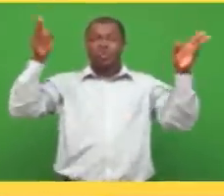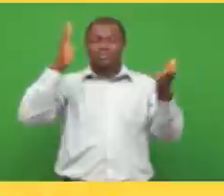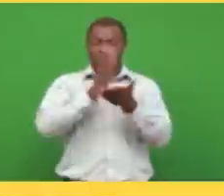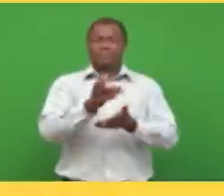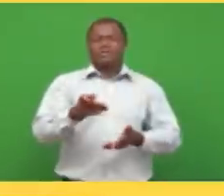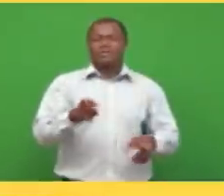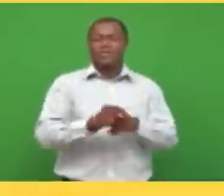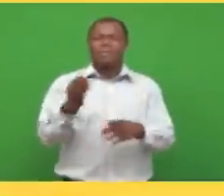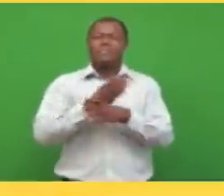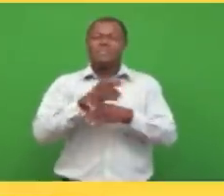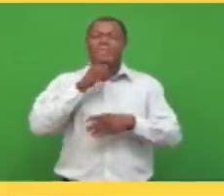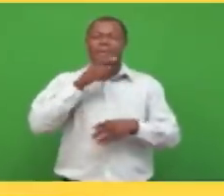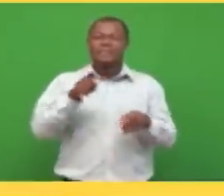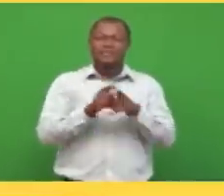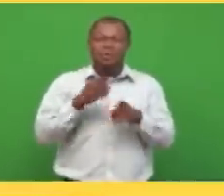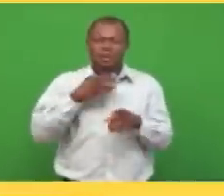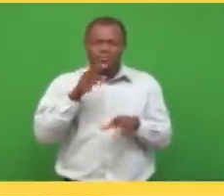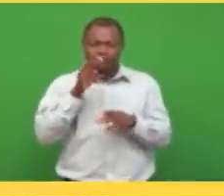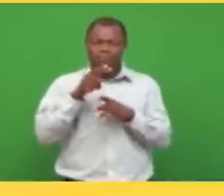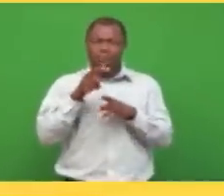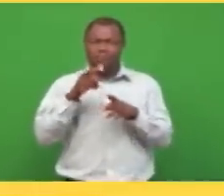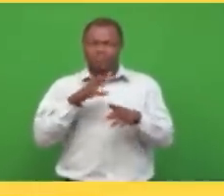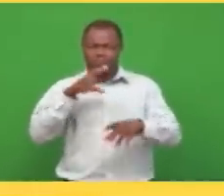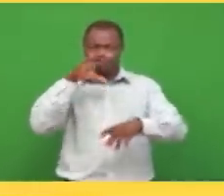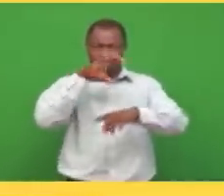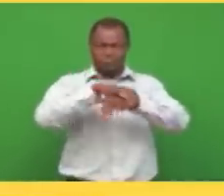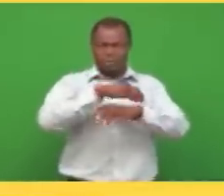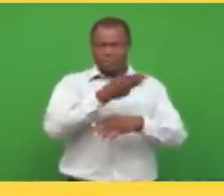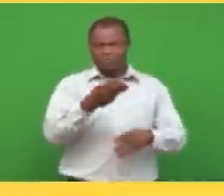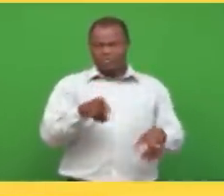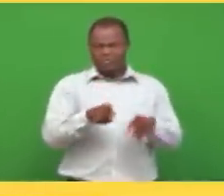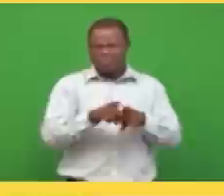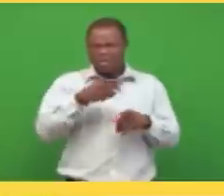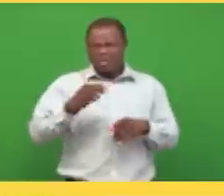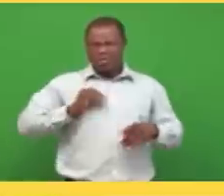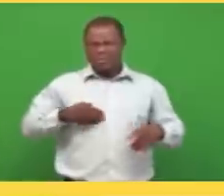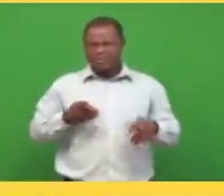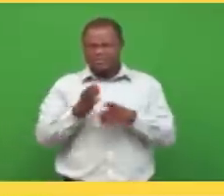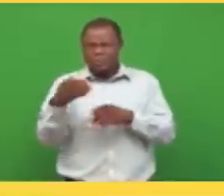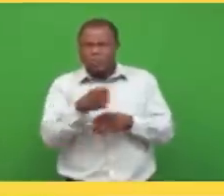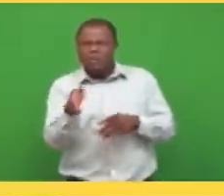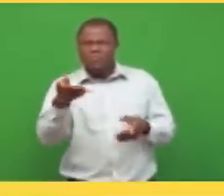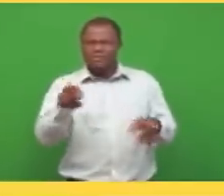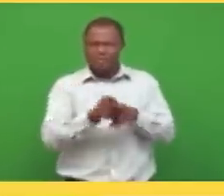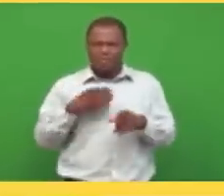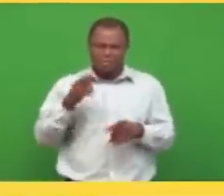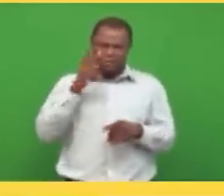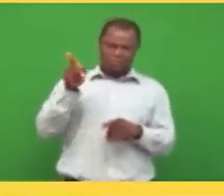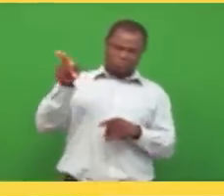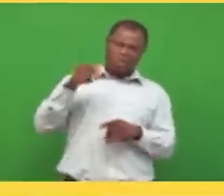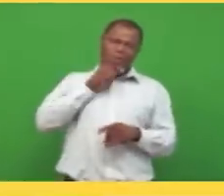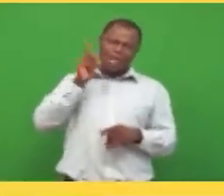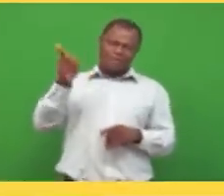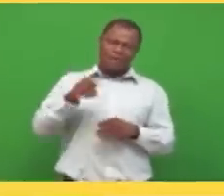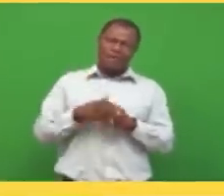vemabhizimisi vakadzi nevarume vari kutaimirana vamwe vakadzi vanofoya vamwe vakadzi vabatwa nedhimoni rokufoya rokuti vane vakutaimira